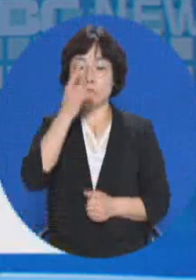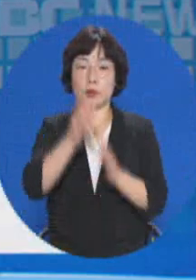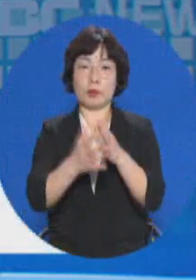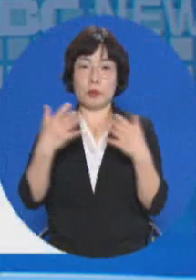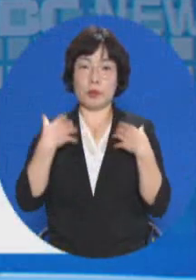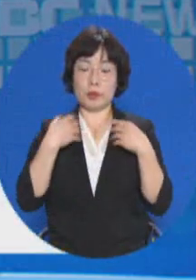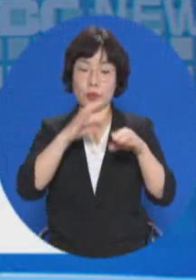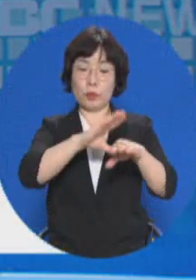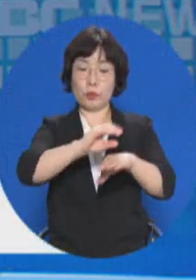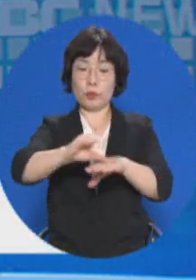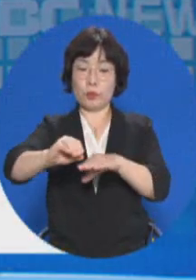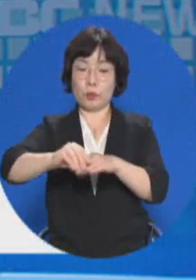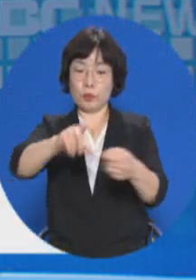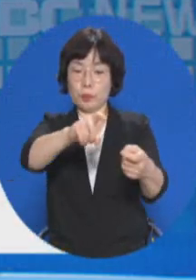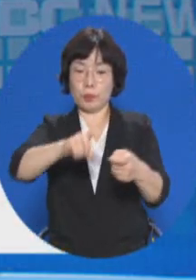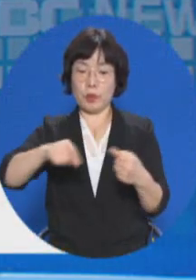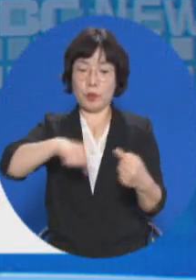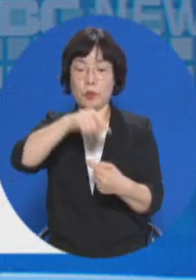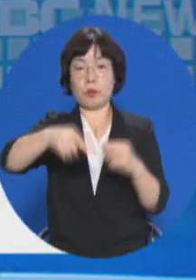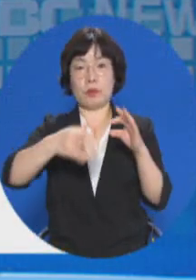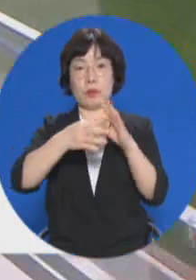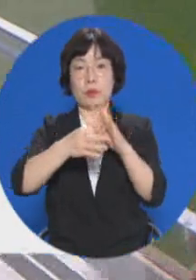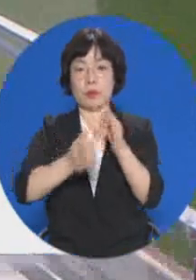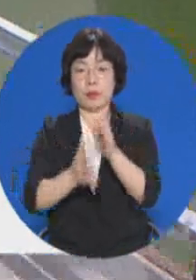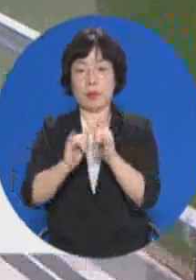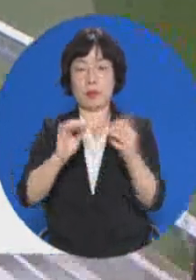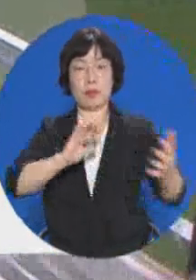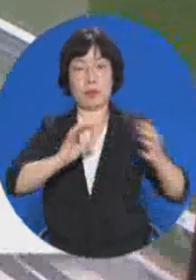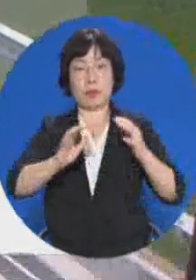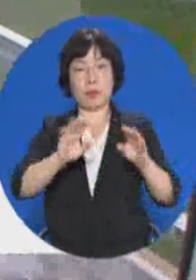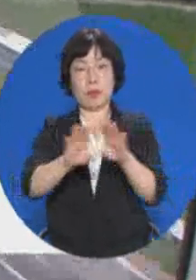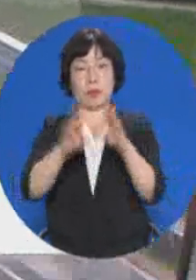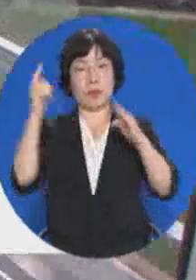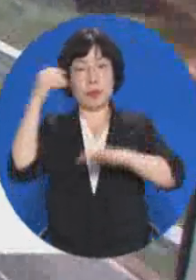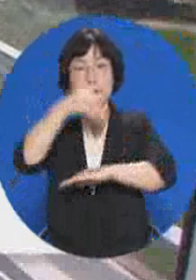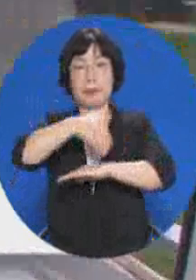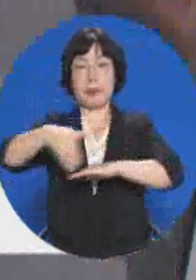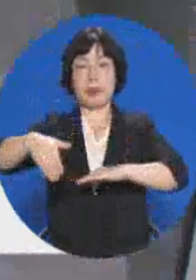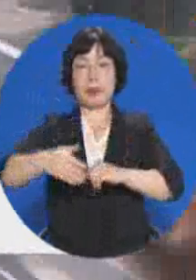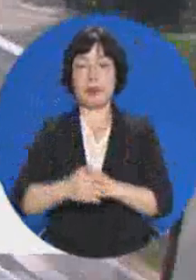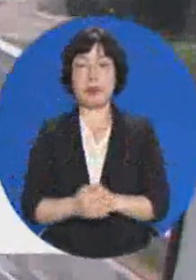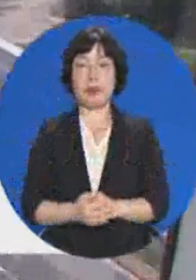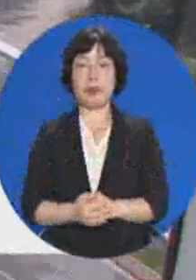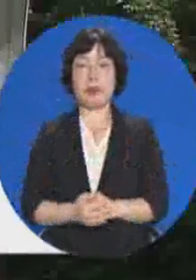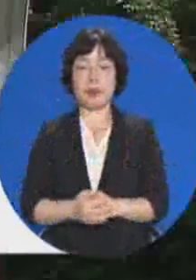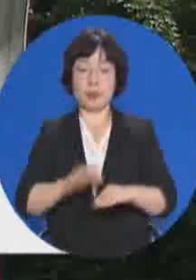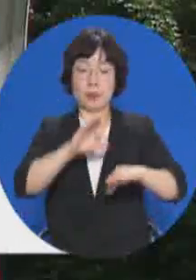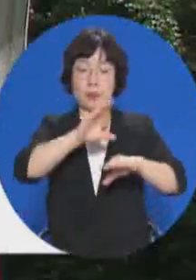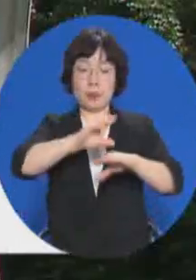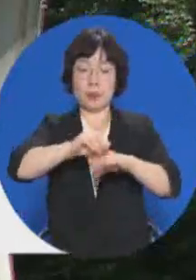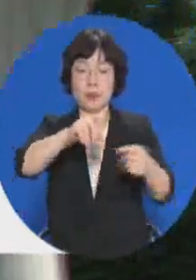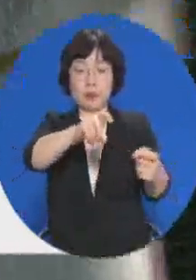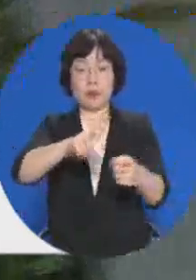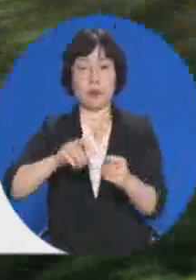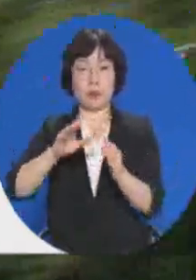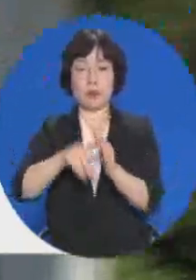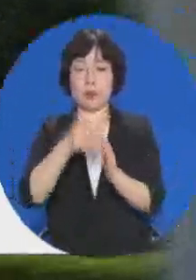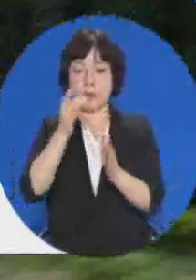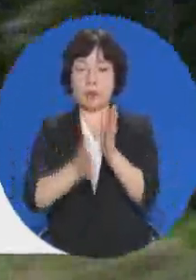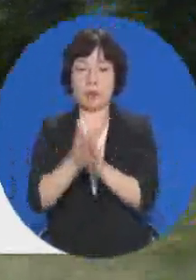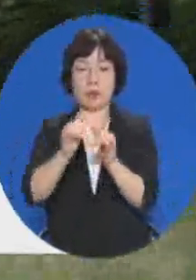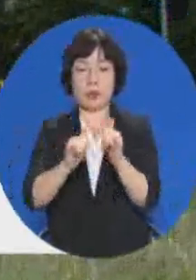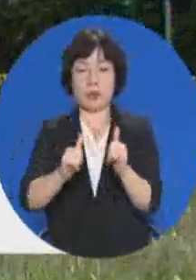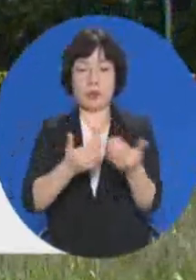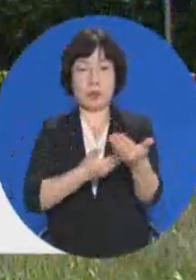순천시가 스카이큐브 인수 운영과 관련해 시민공청회를 개최합니다. 순천시는 스카이큐브 인수 과정을